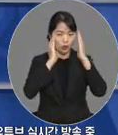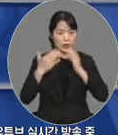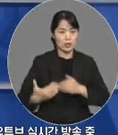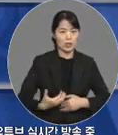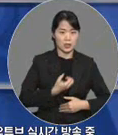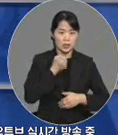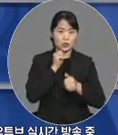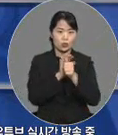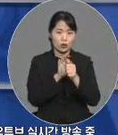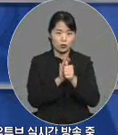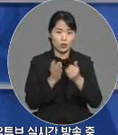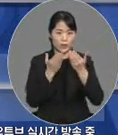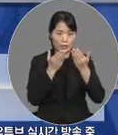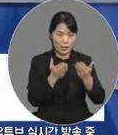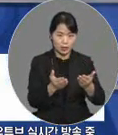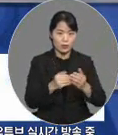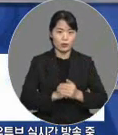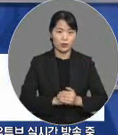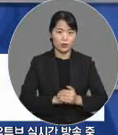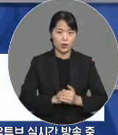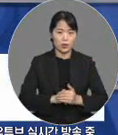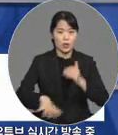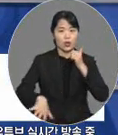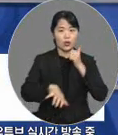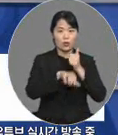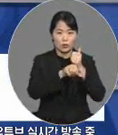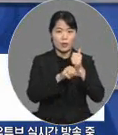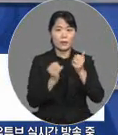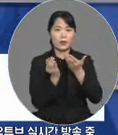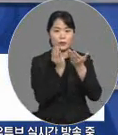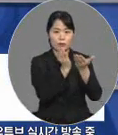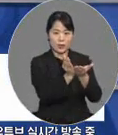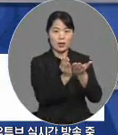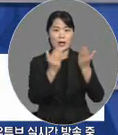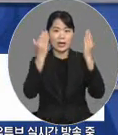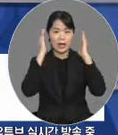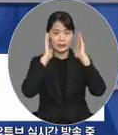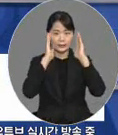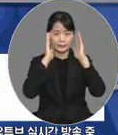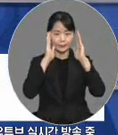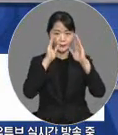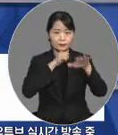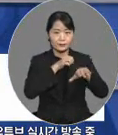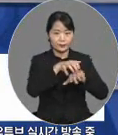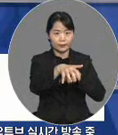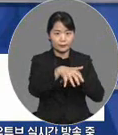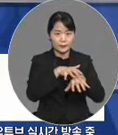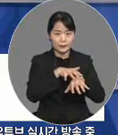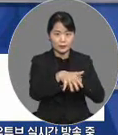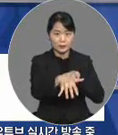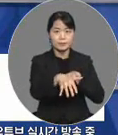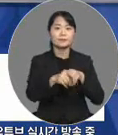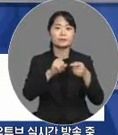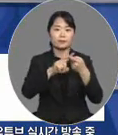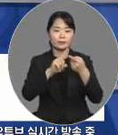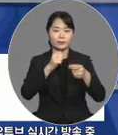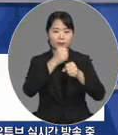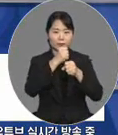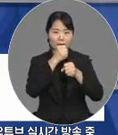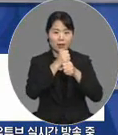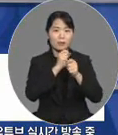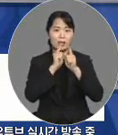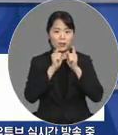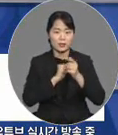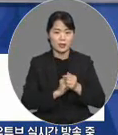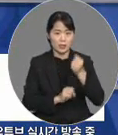통합 맞춤형 학습 지원 체계를 구축하는 것입니다. 기초학력을 가볍게 여기시는 분도 계신데